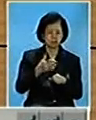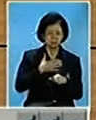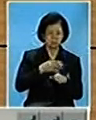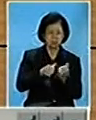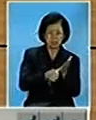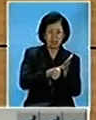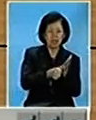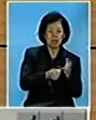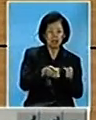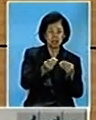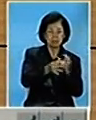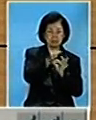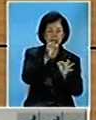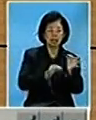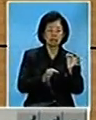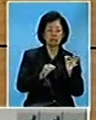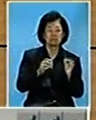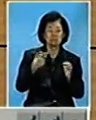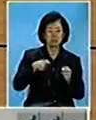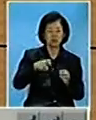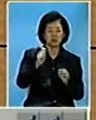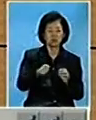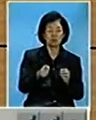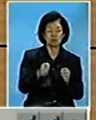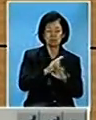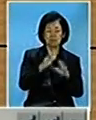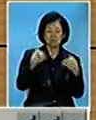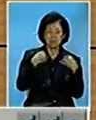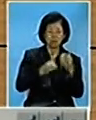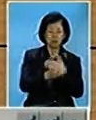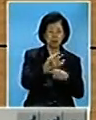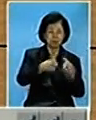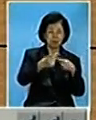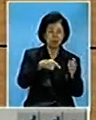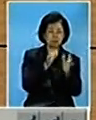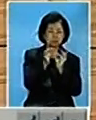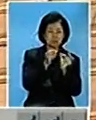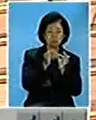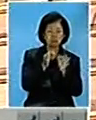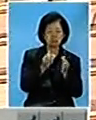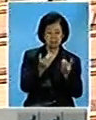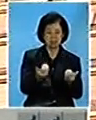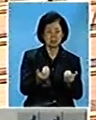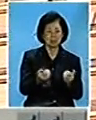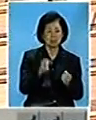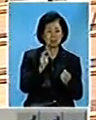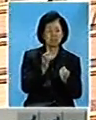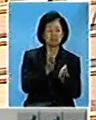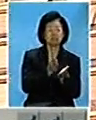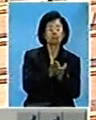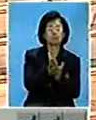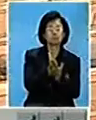างแทนตุลาการศาลรัฐธรรมนูญซึ่งท่านไม่มีโอกาสมาอภิปรายในสภาแห่งนี้ก็ย่อมเป็นสิทธิอันชอบธ